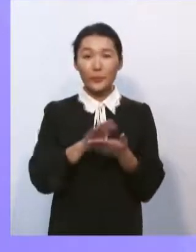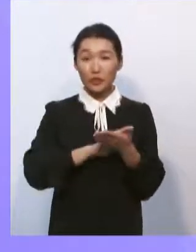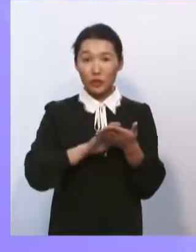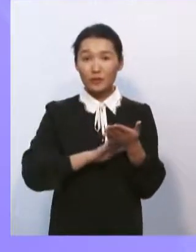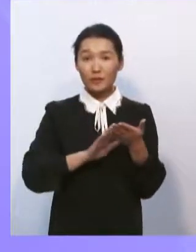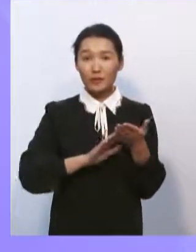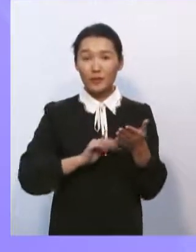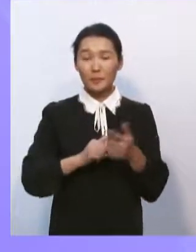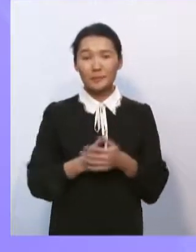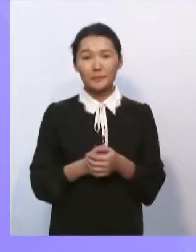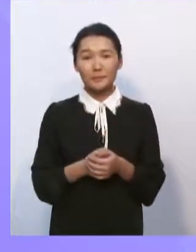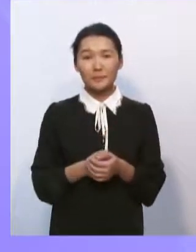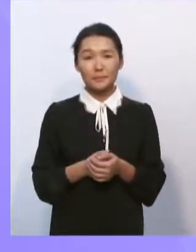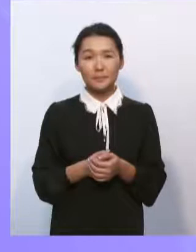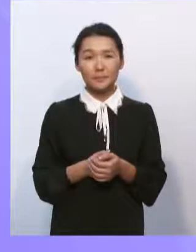Жазгыла.